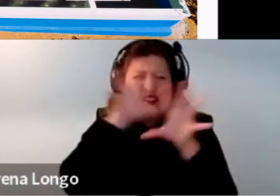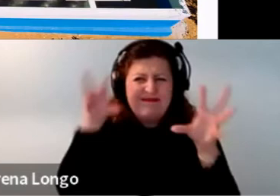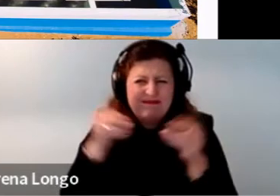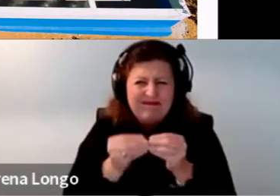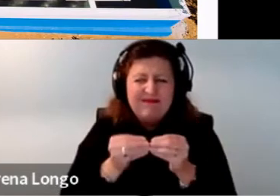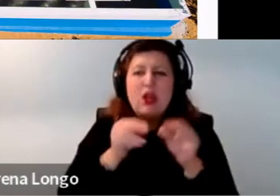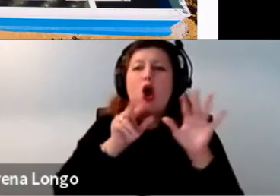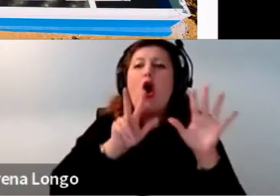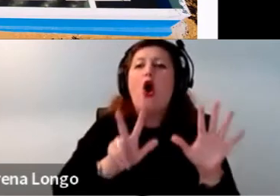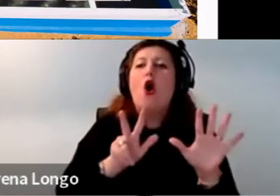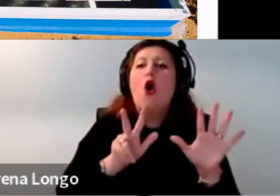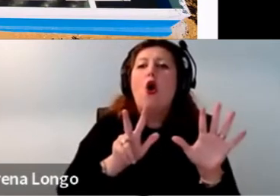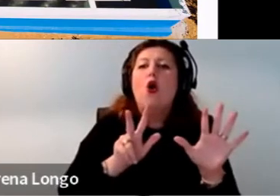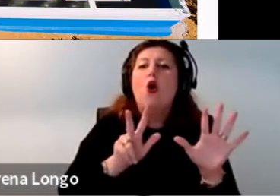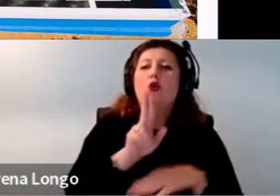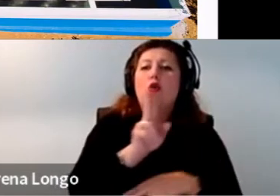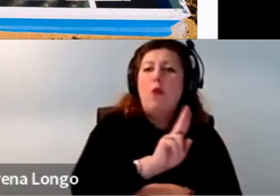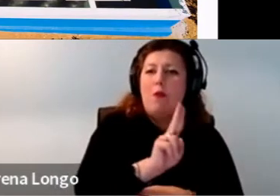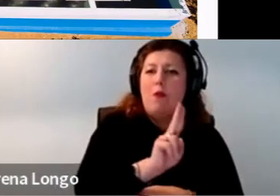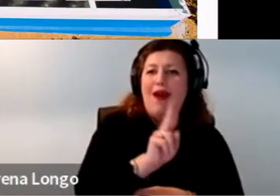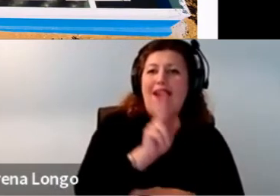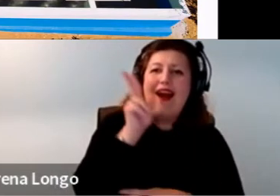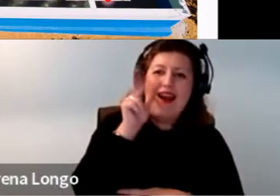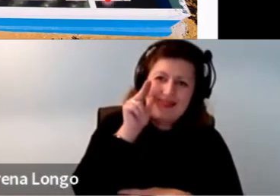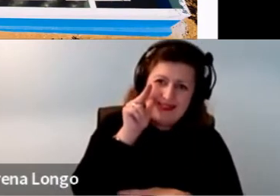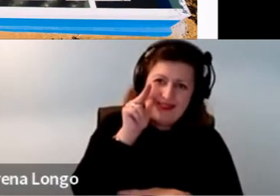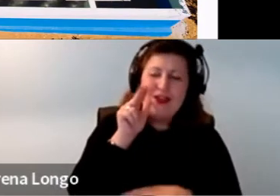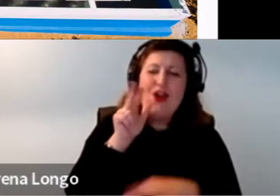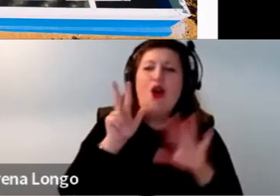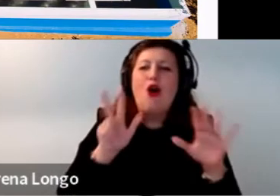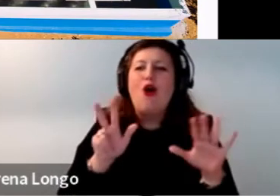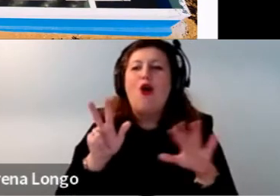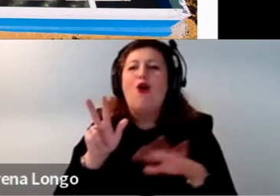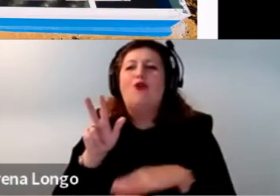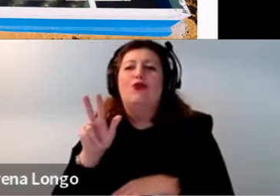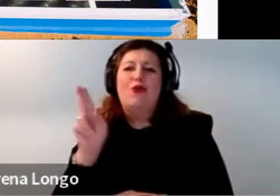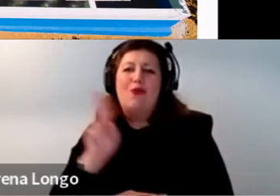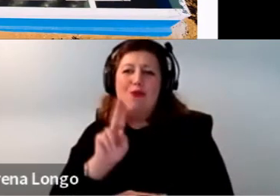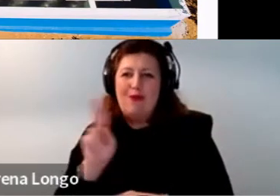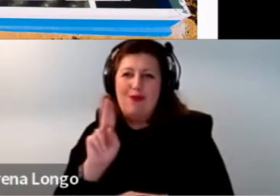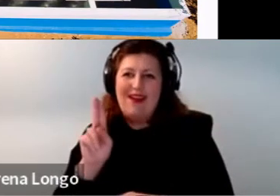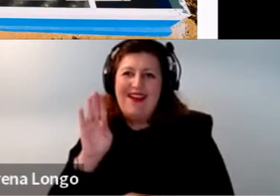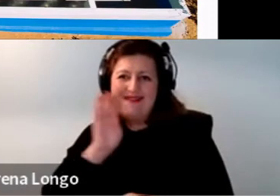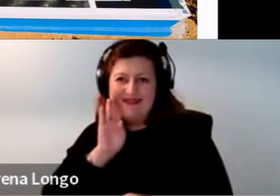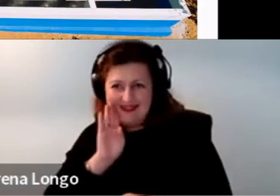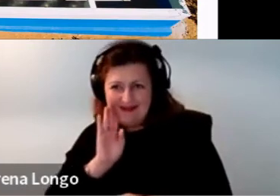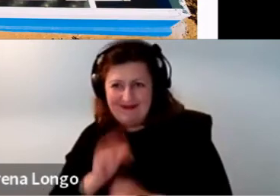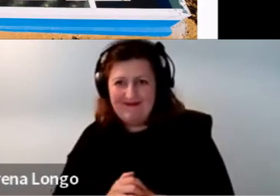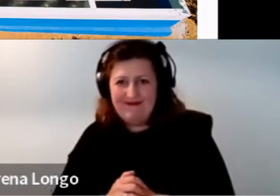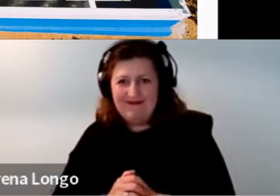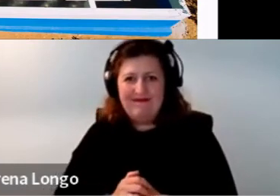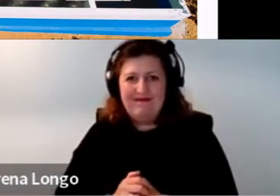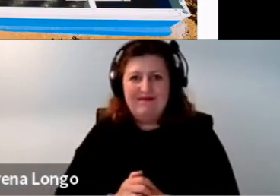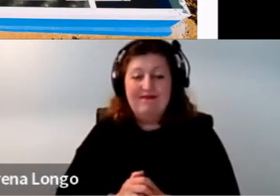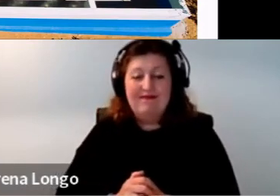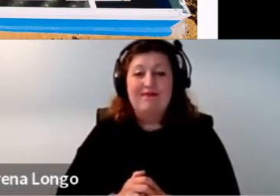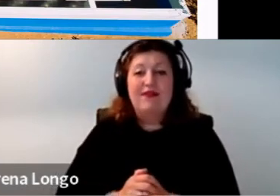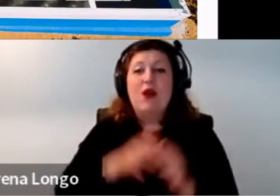8 bagni per i bambini, 8 bagni per le bambine, di cui uno per ogni